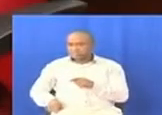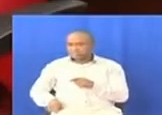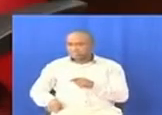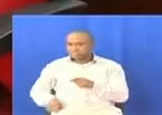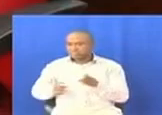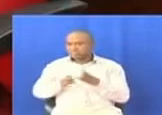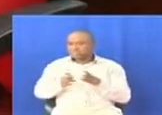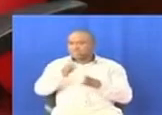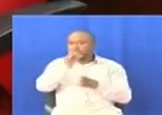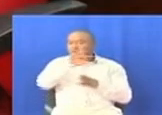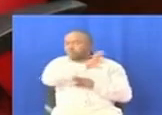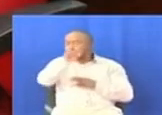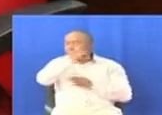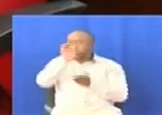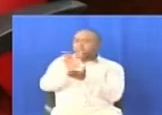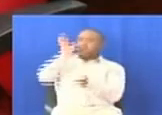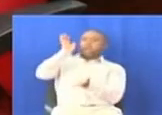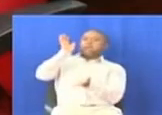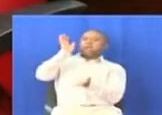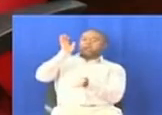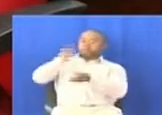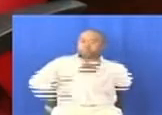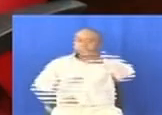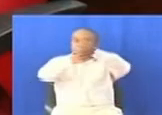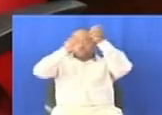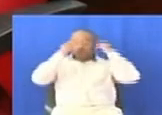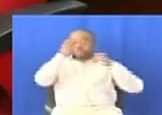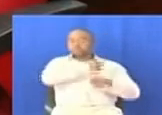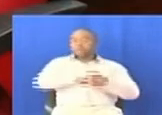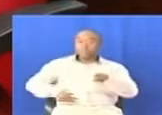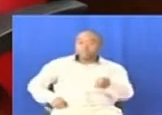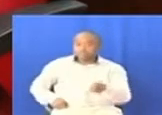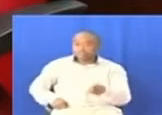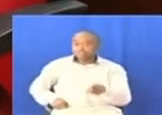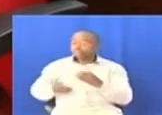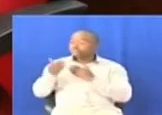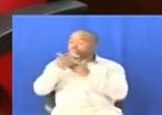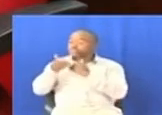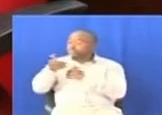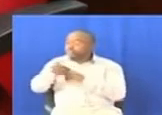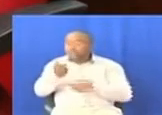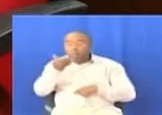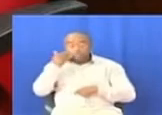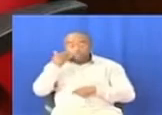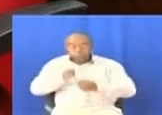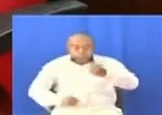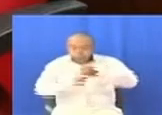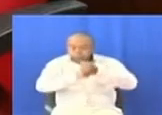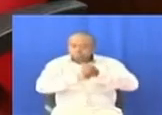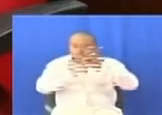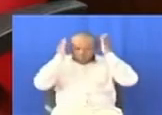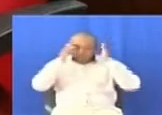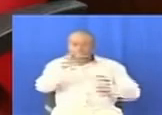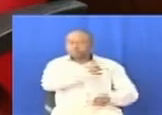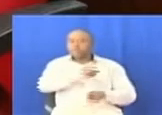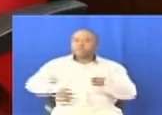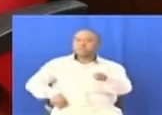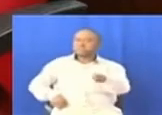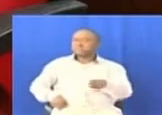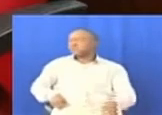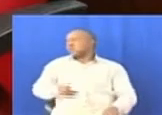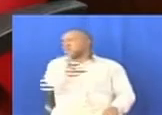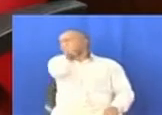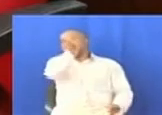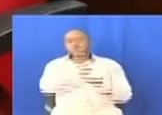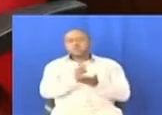Watu wote wakamuunga mkono. Marais nchi jirani, hata wazungu wakamuunga mkono. Kwa kweli twende na